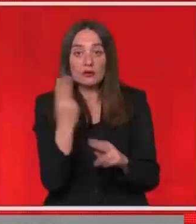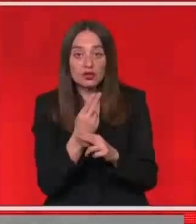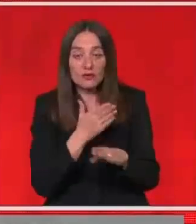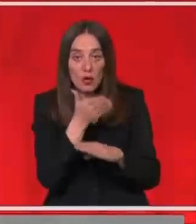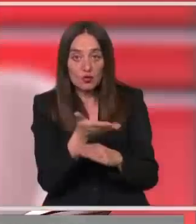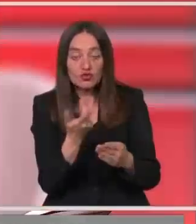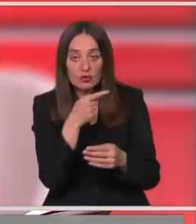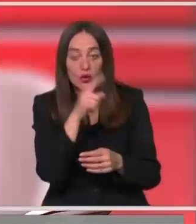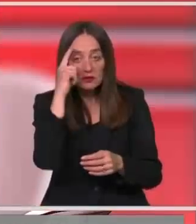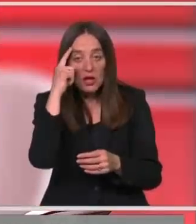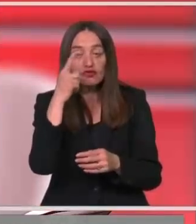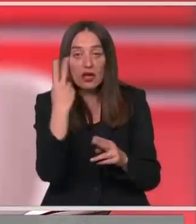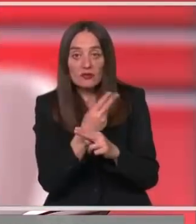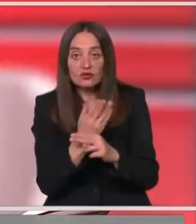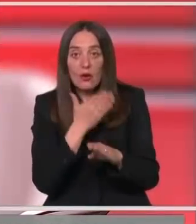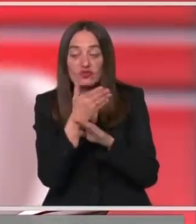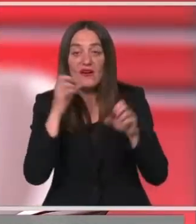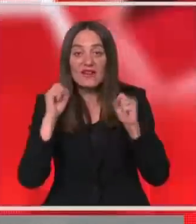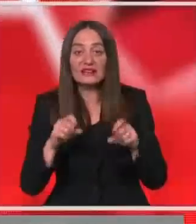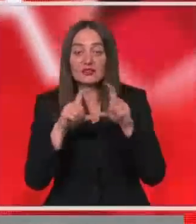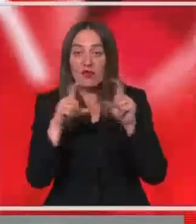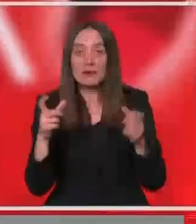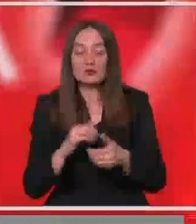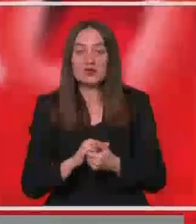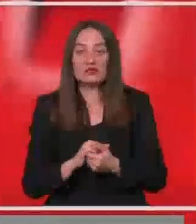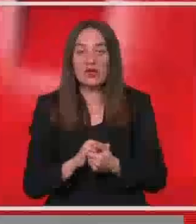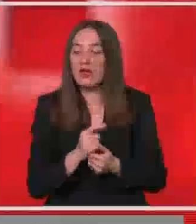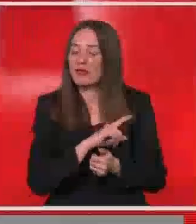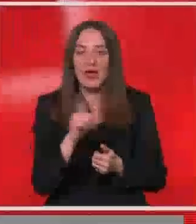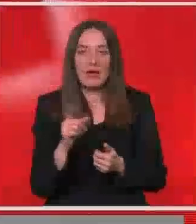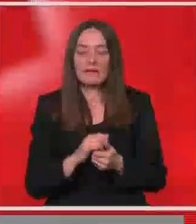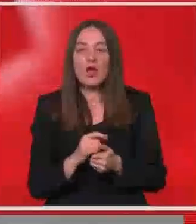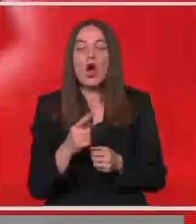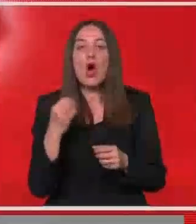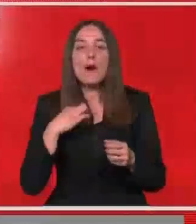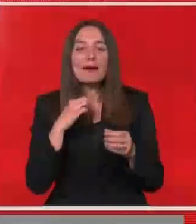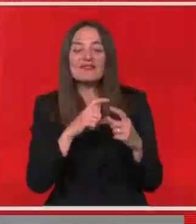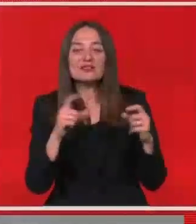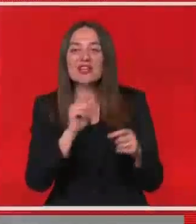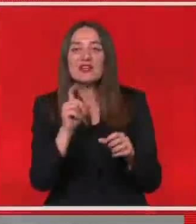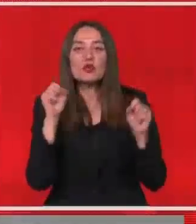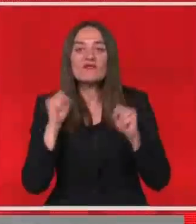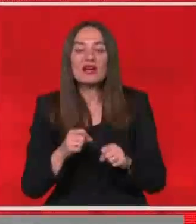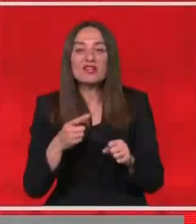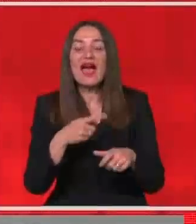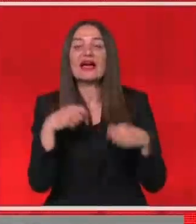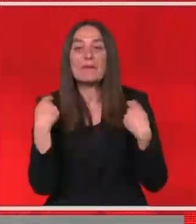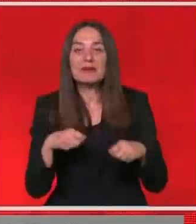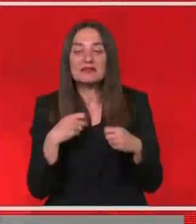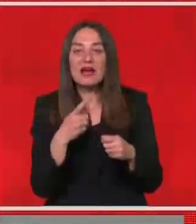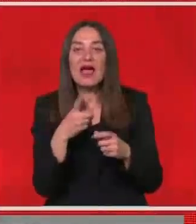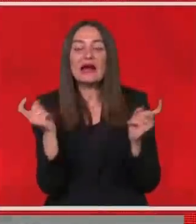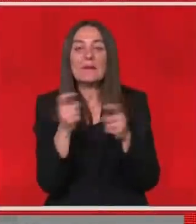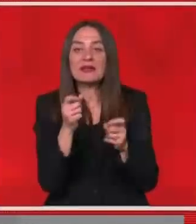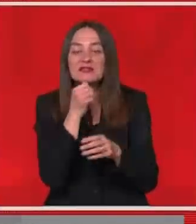obveznice, da li to znači da država ulazi u vlasništvo preduzeća? Imate, pa ne. Obveznice nisu vlasništvo preduzeća. Kapital reprezentuje